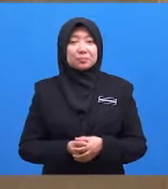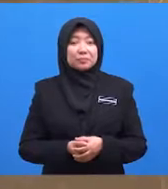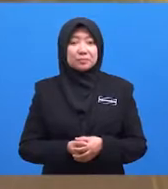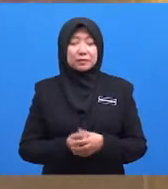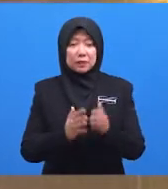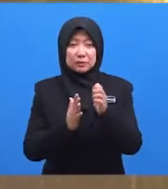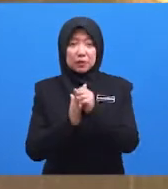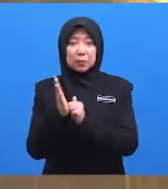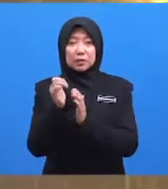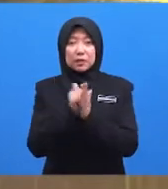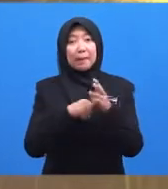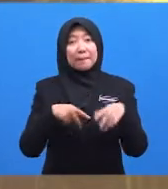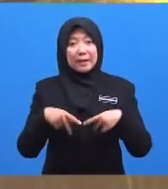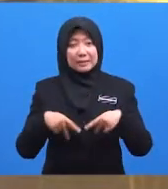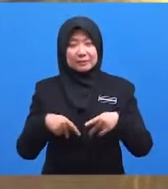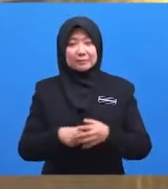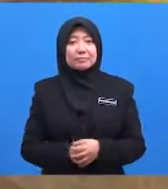sarung tangan plastik,